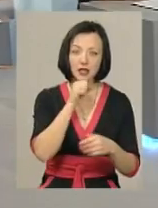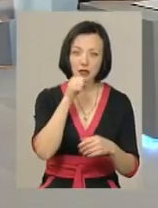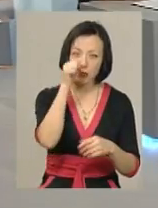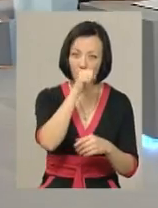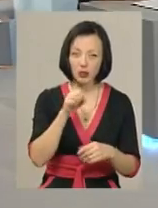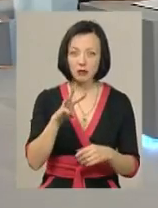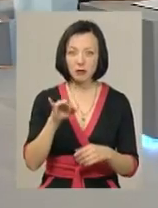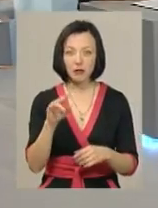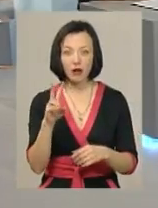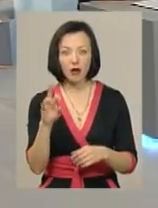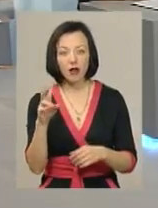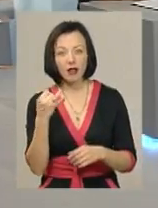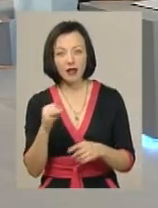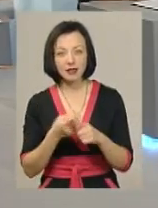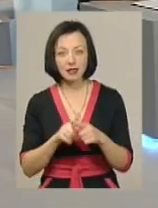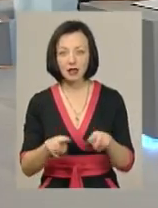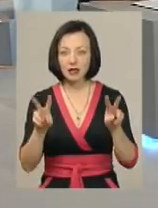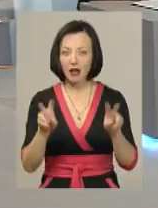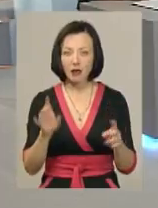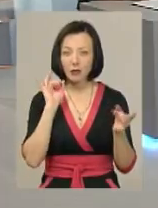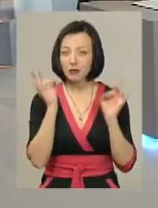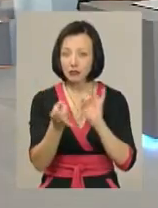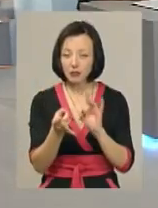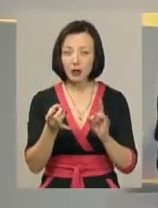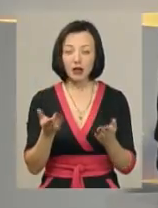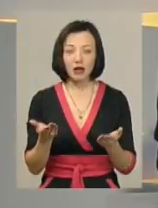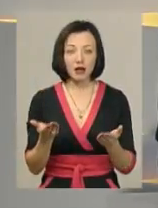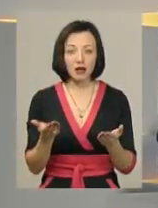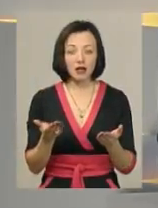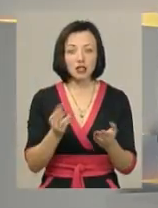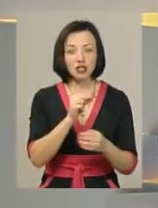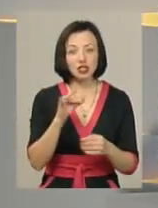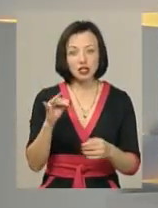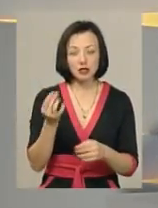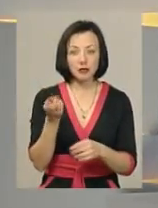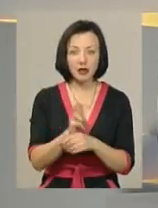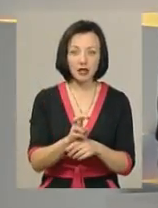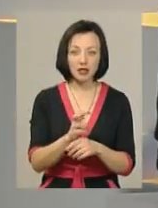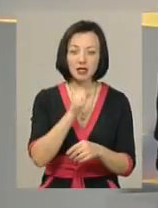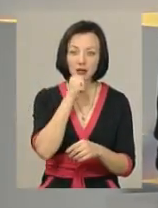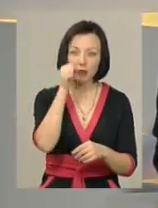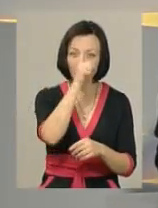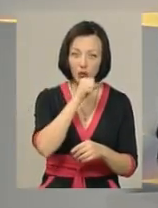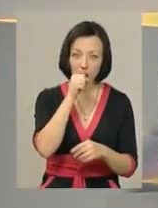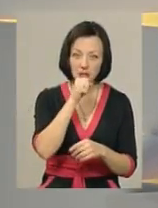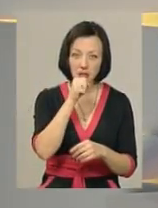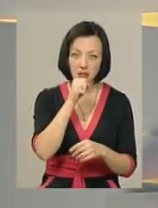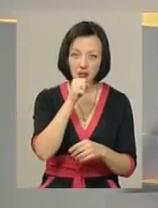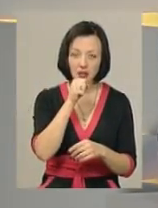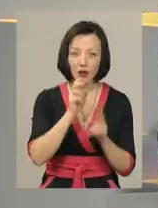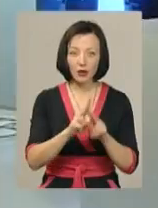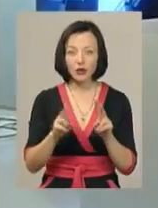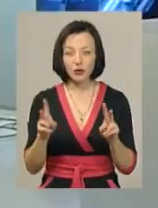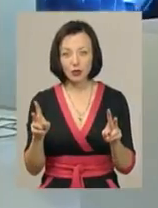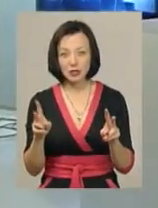Мороз чи Миколай зараз ця тема така на слуху оскільки чи прийде цього разу Дід Мороз а там